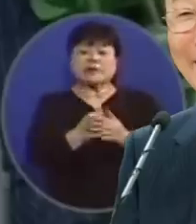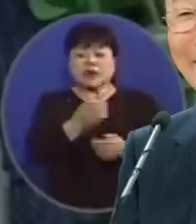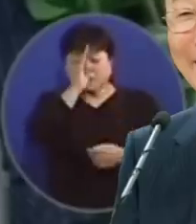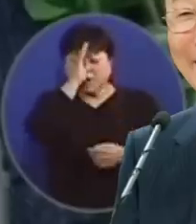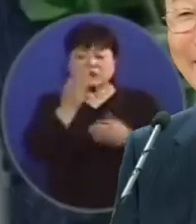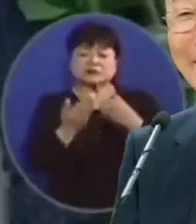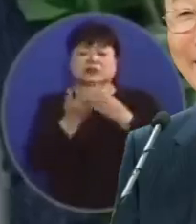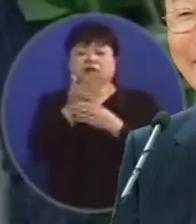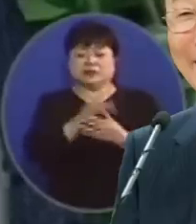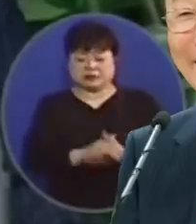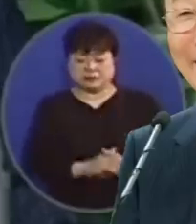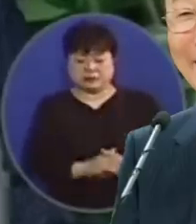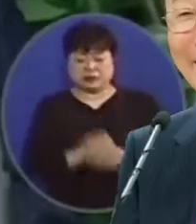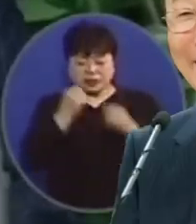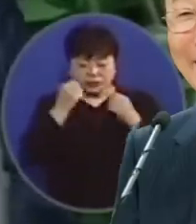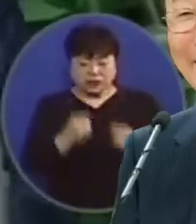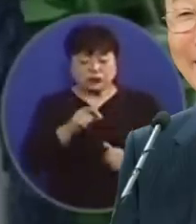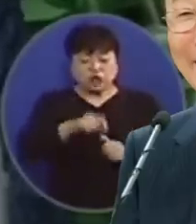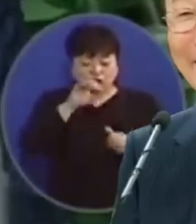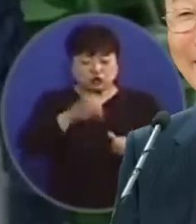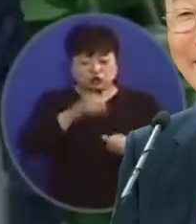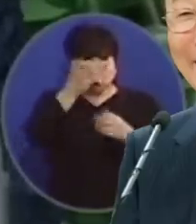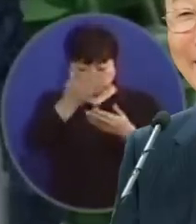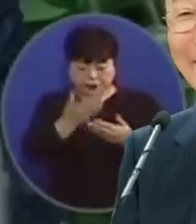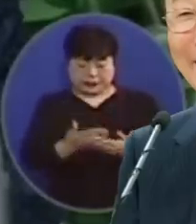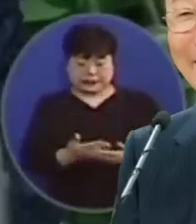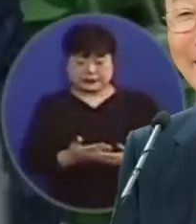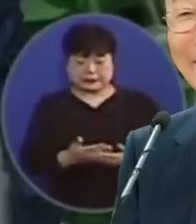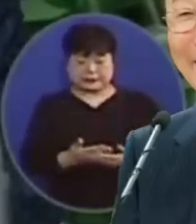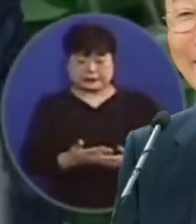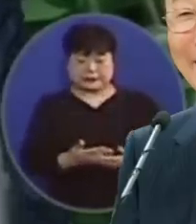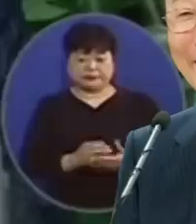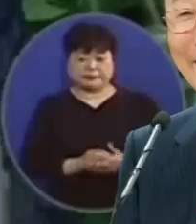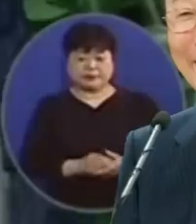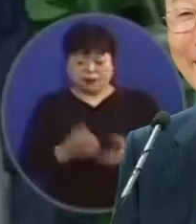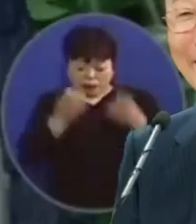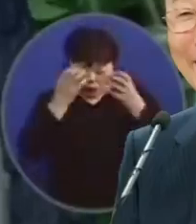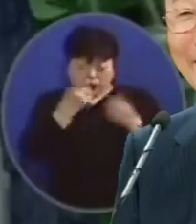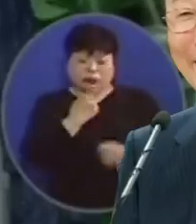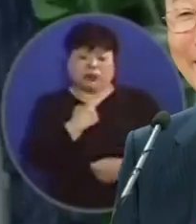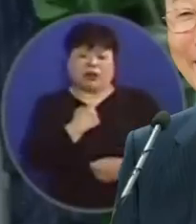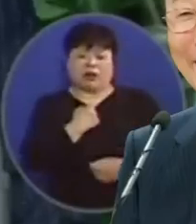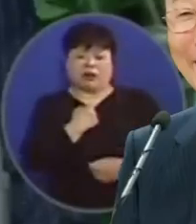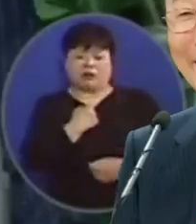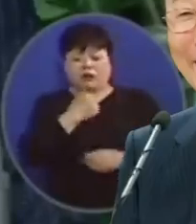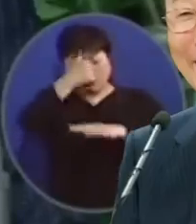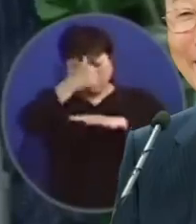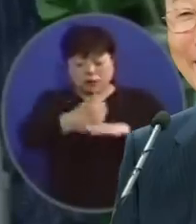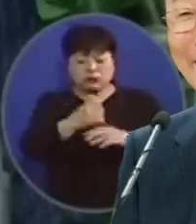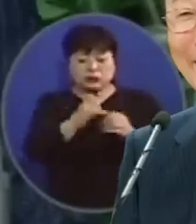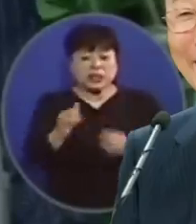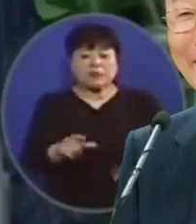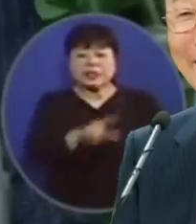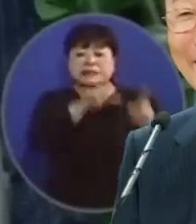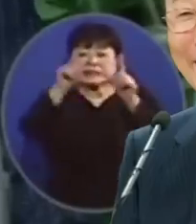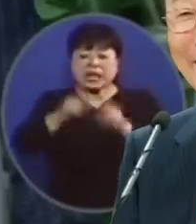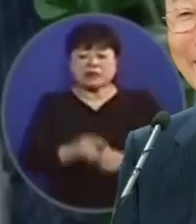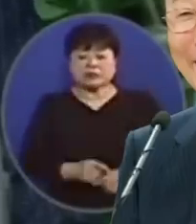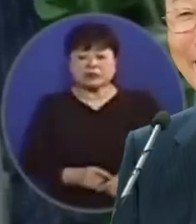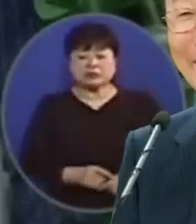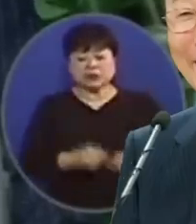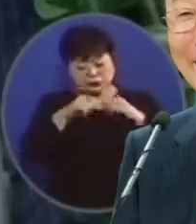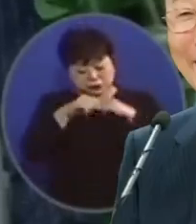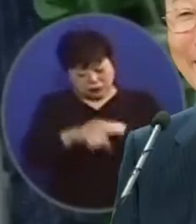것입니다. 그리고 우리의 삶은 저주를 받아서 하는 것마다 고통을 당하고 결국에는 인간의 삶이란